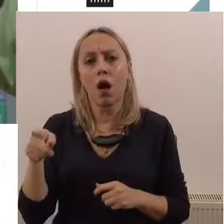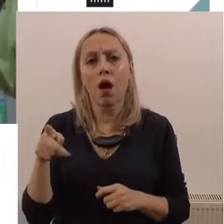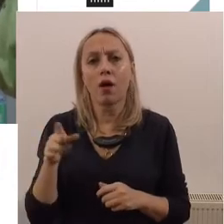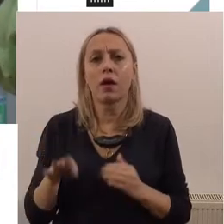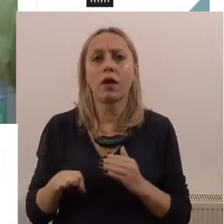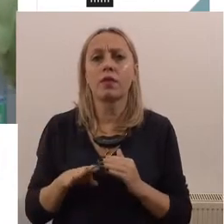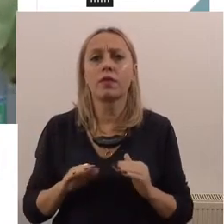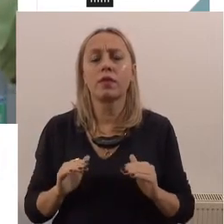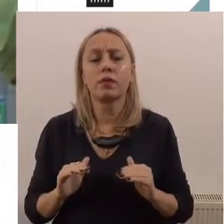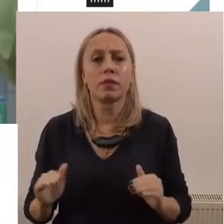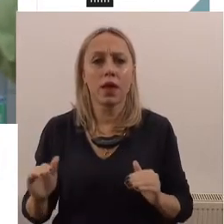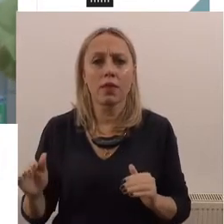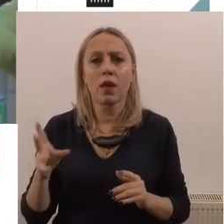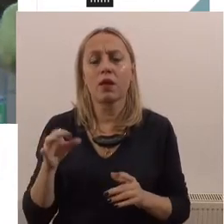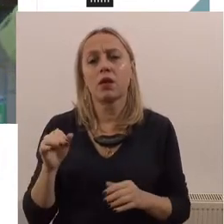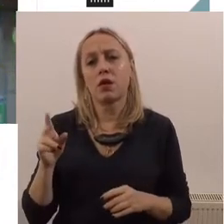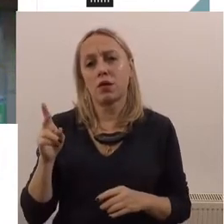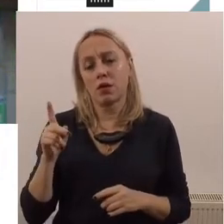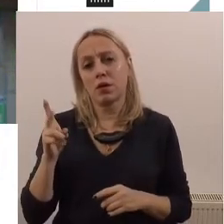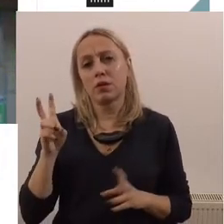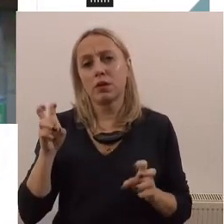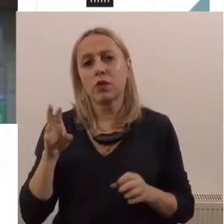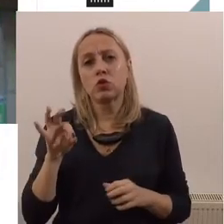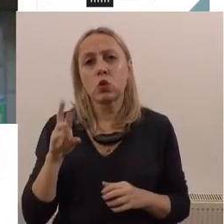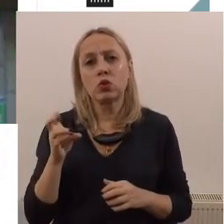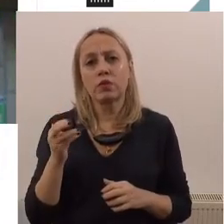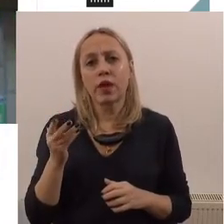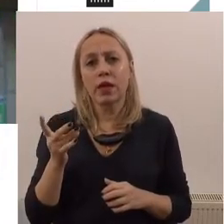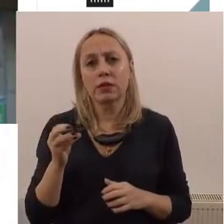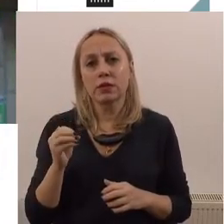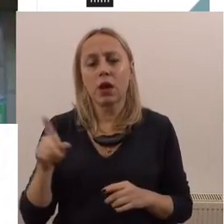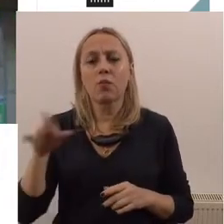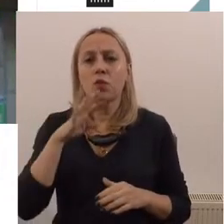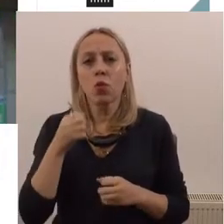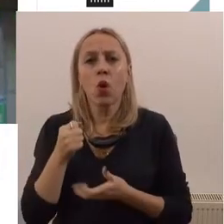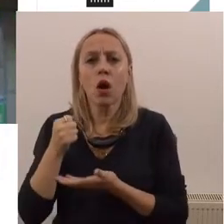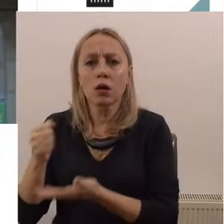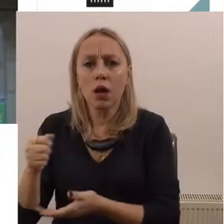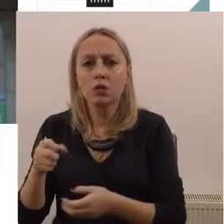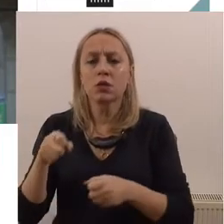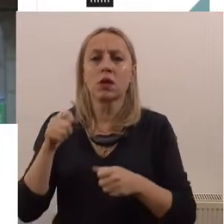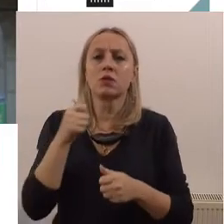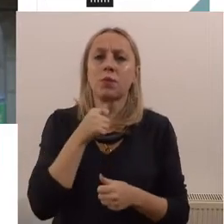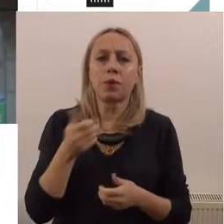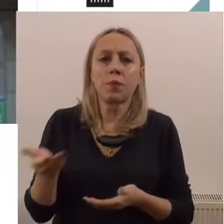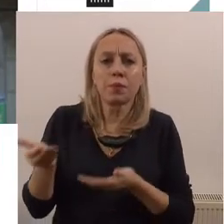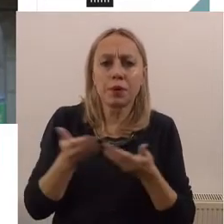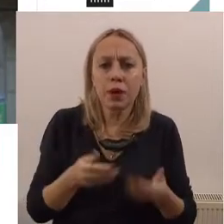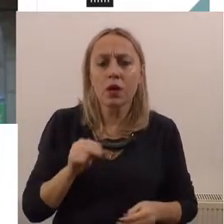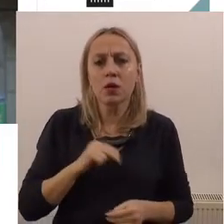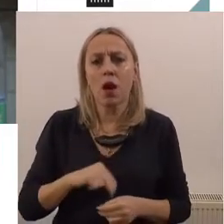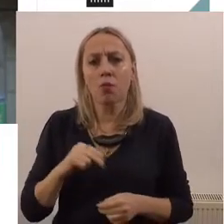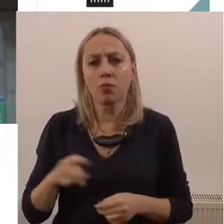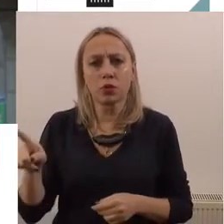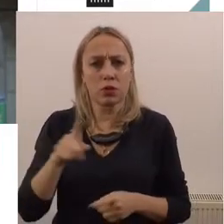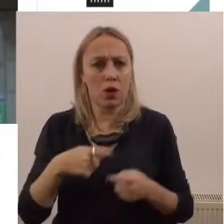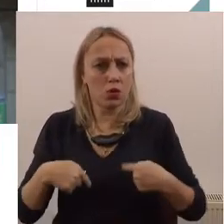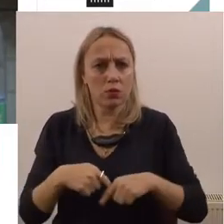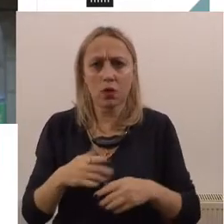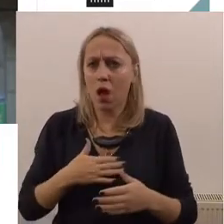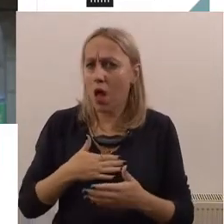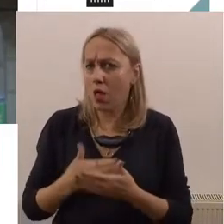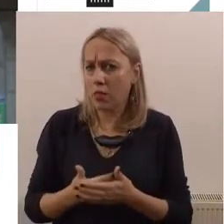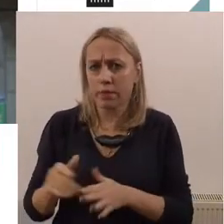And now we have a charity foundation called Созвездия, or Constellation, which aims to